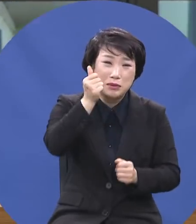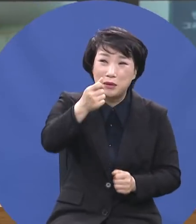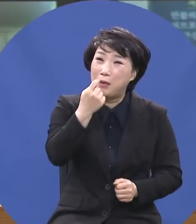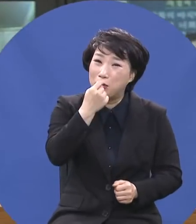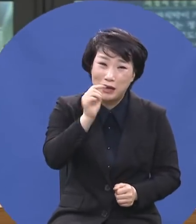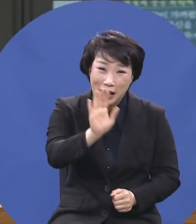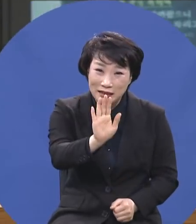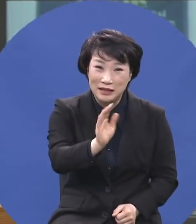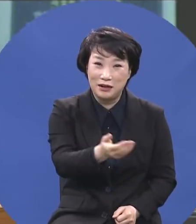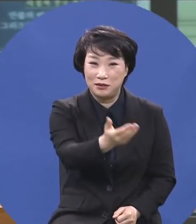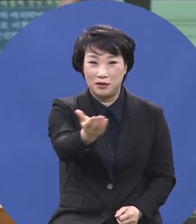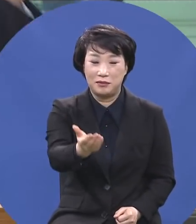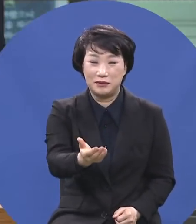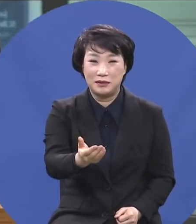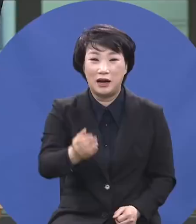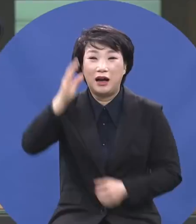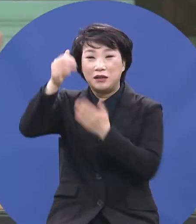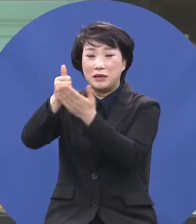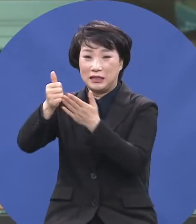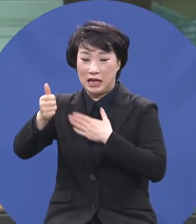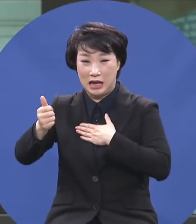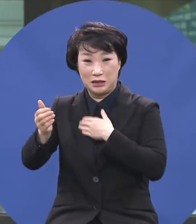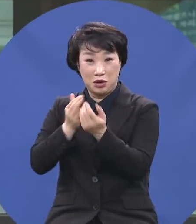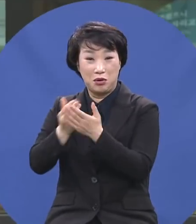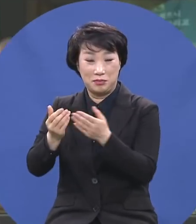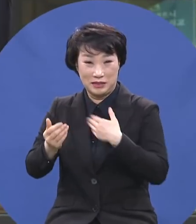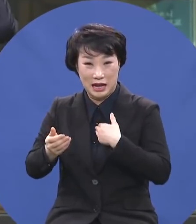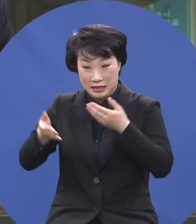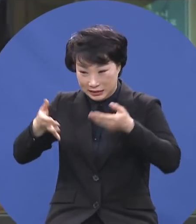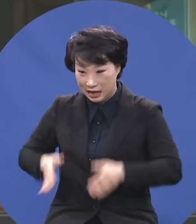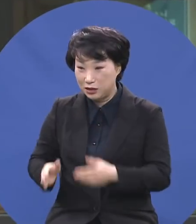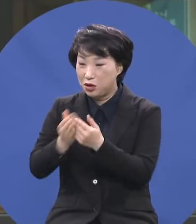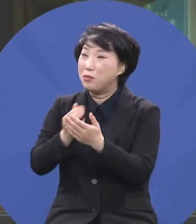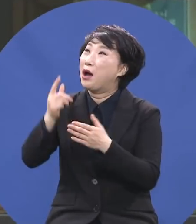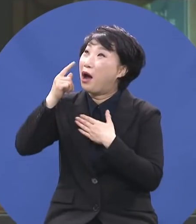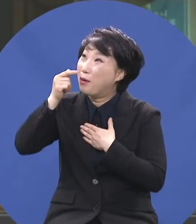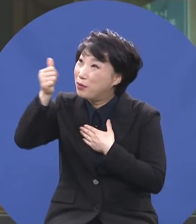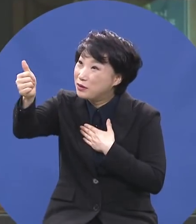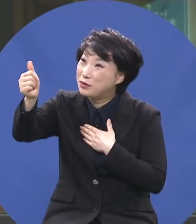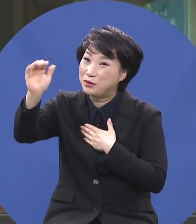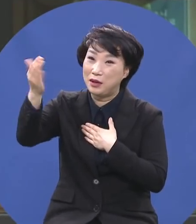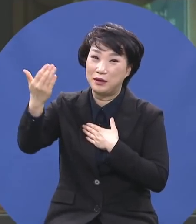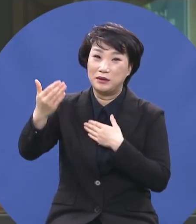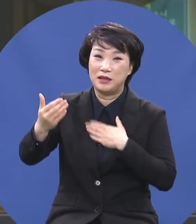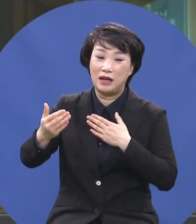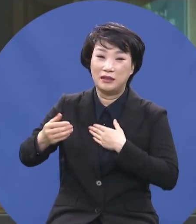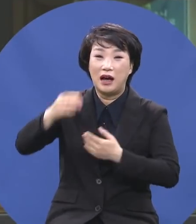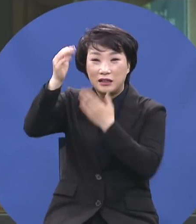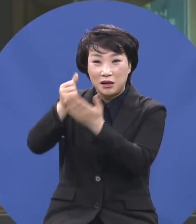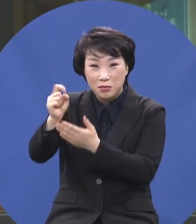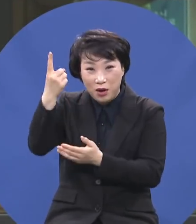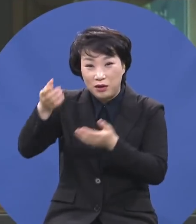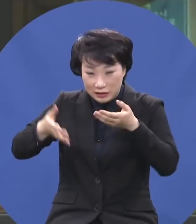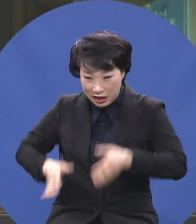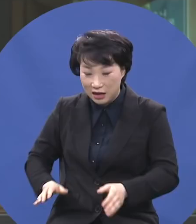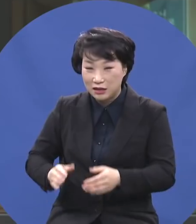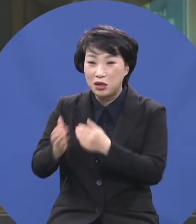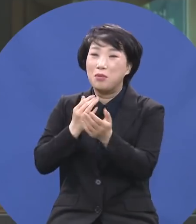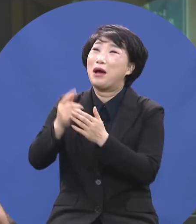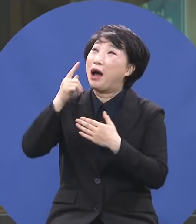배운 게 아니요. 그가 나를 낳으신 경험의 아버지야. 나는 그 속에서 나온 경험의